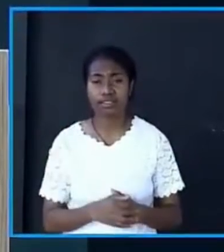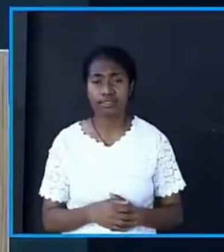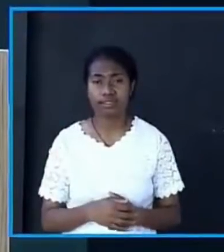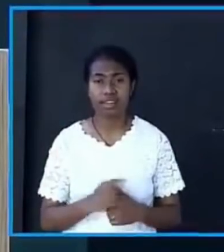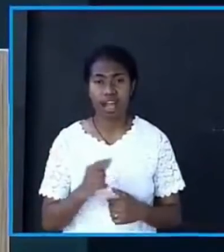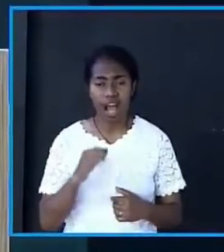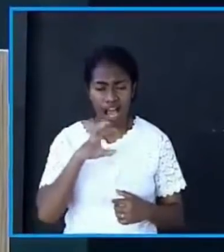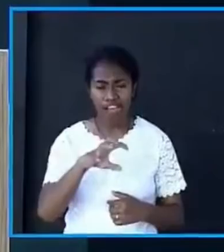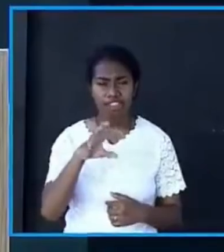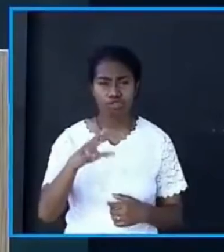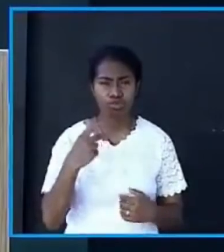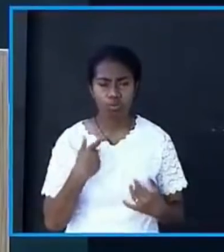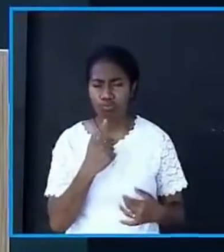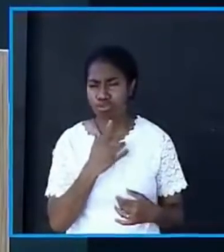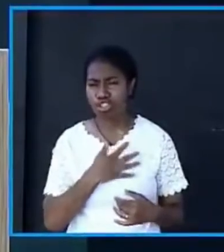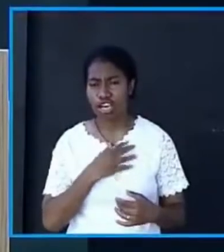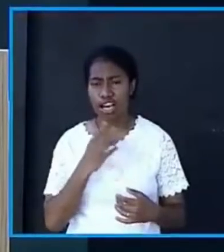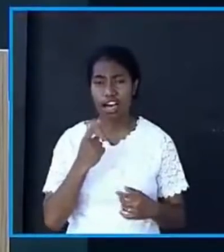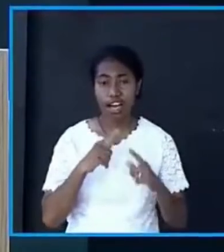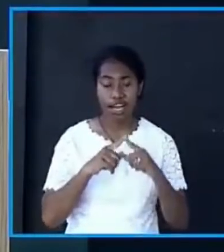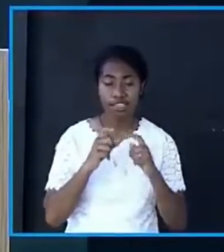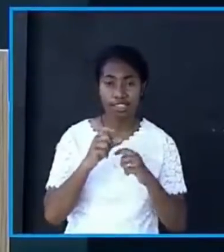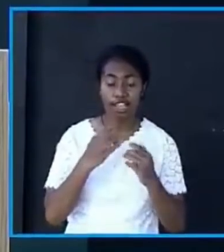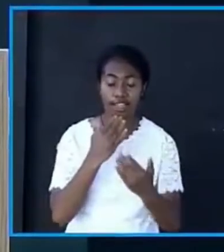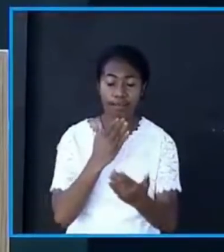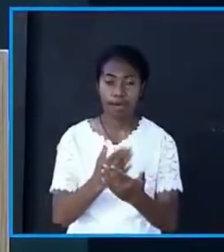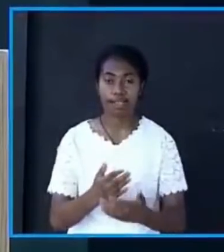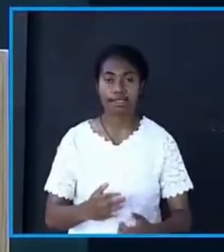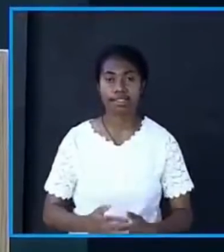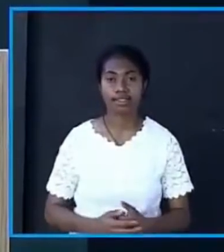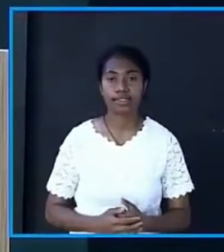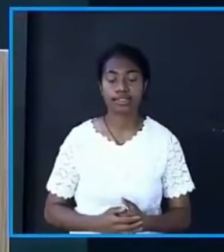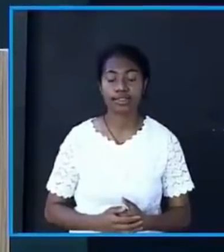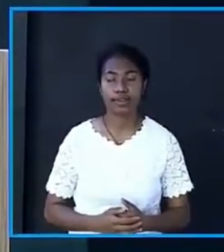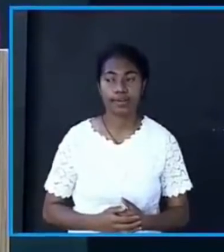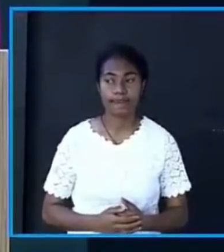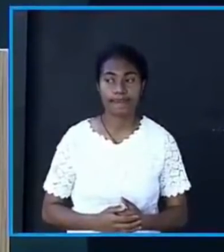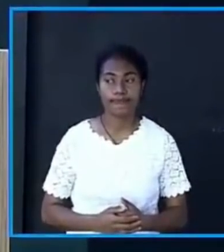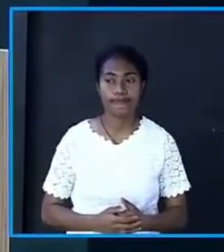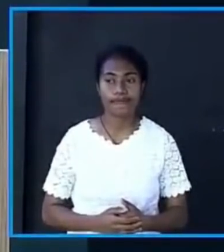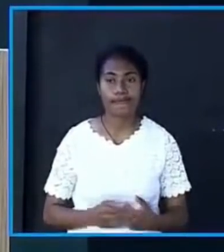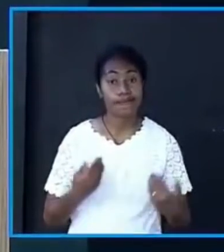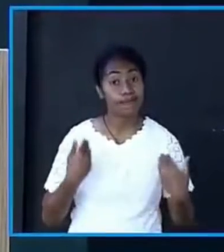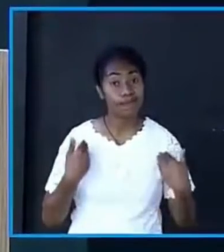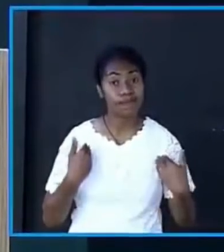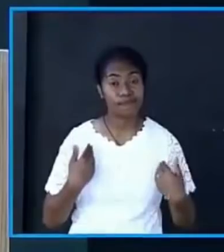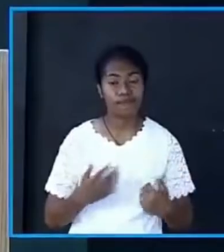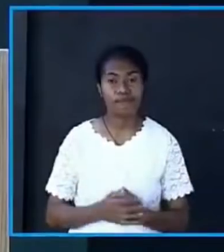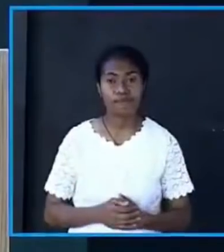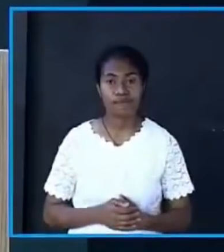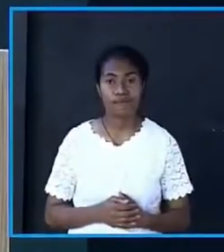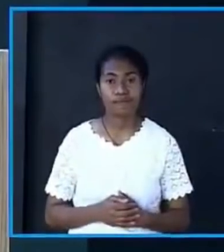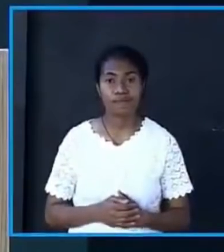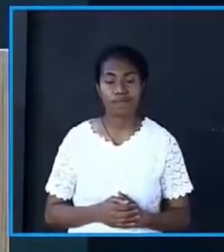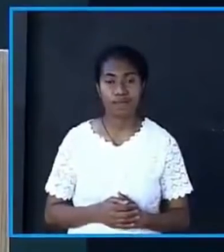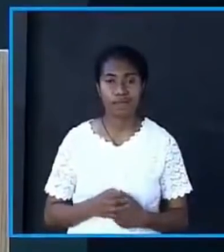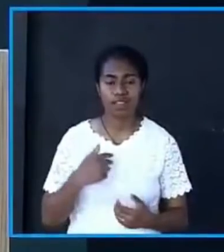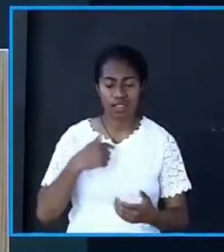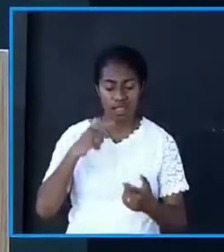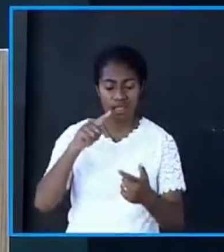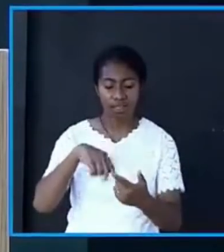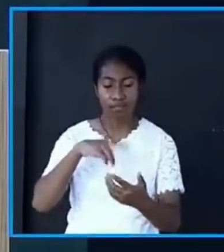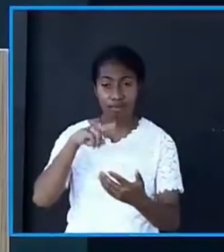juga rasa berterima kasih Hai ada saya membaca